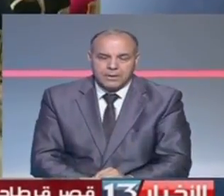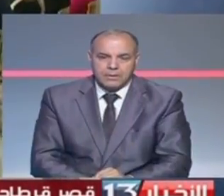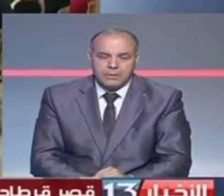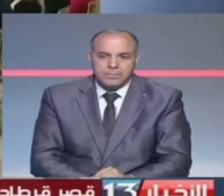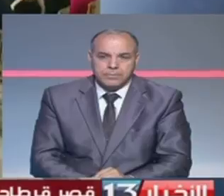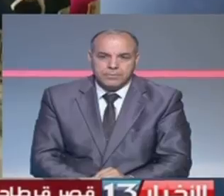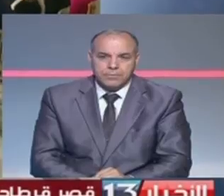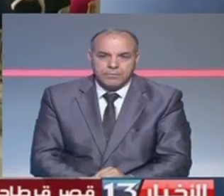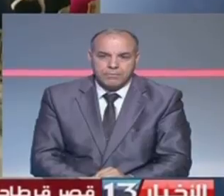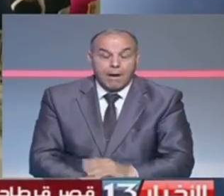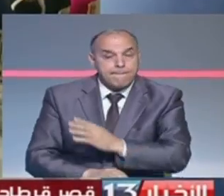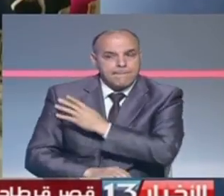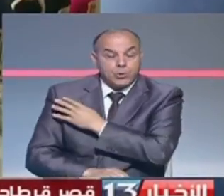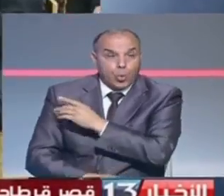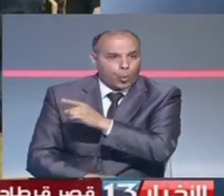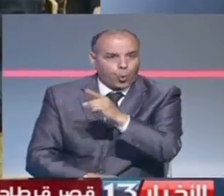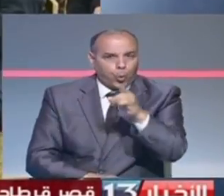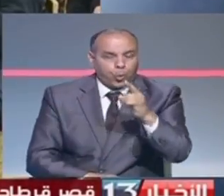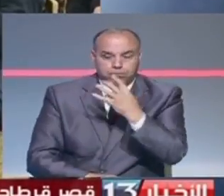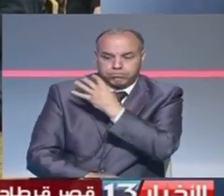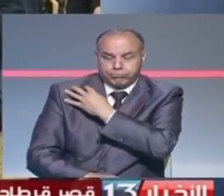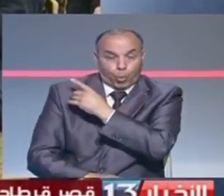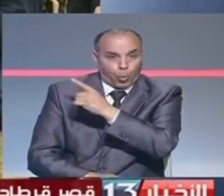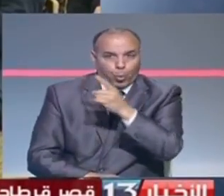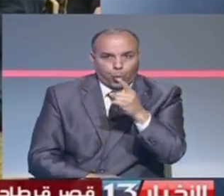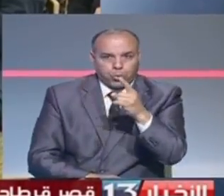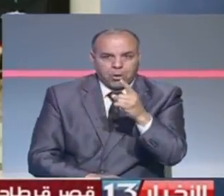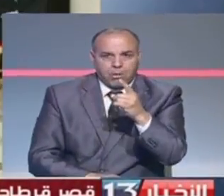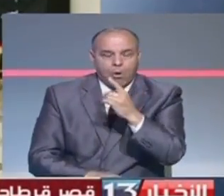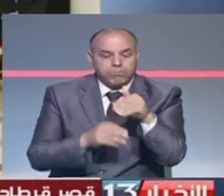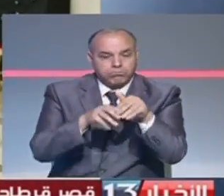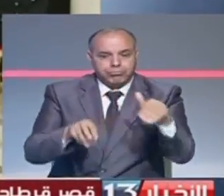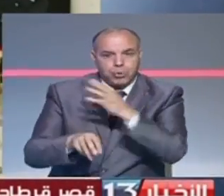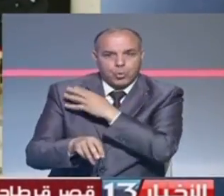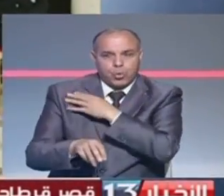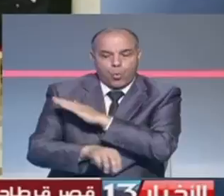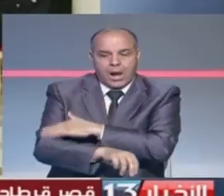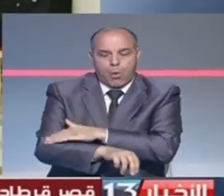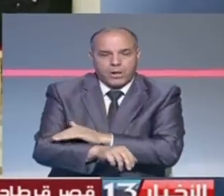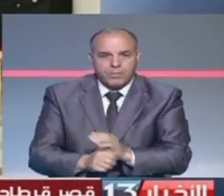ايها الاضطراب ايها الضباب والرباط والعون